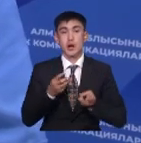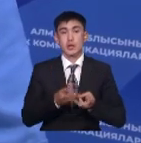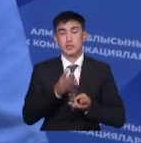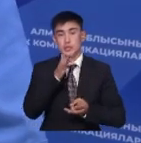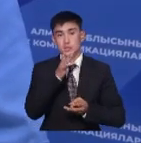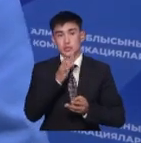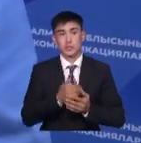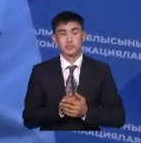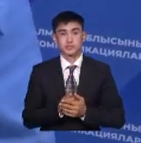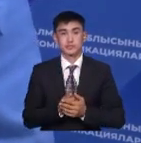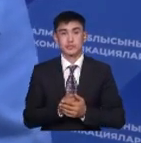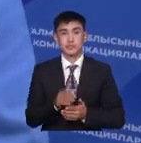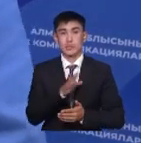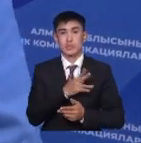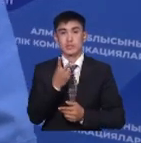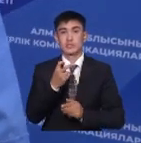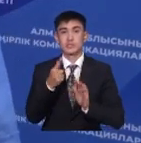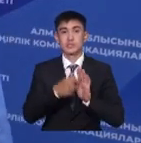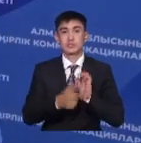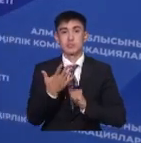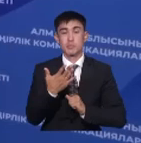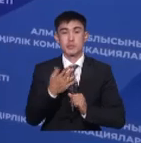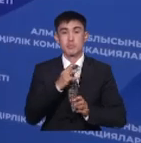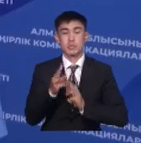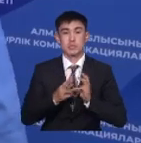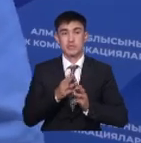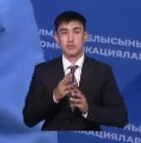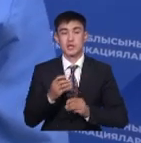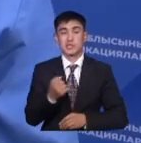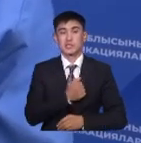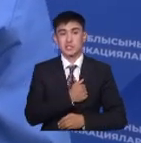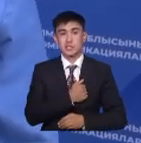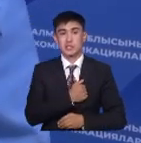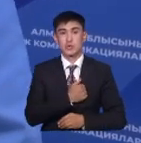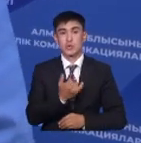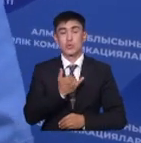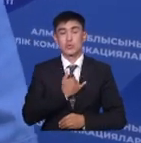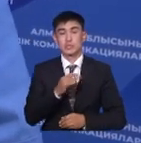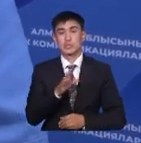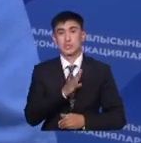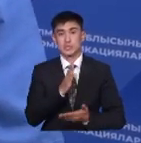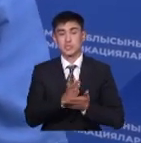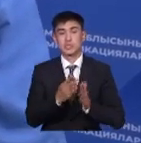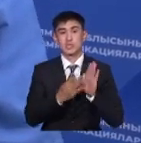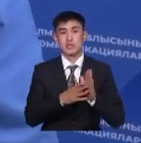отопительного сезона, с начала года произошло 275 пожаров и, к сожалению, у нас 9 погибших.